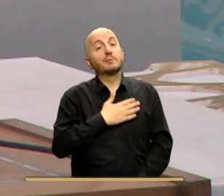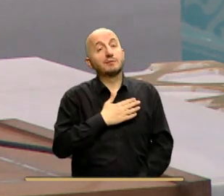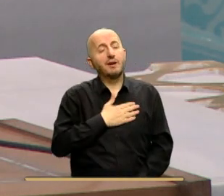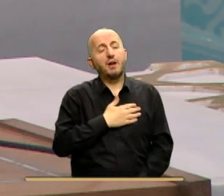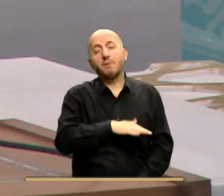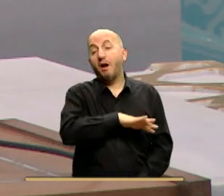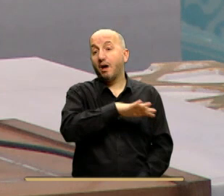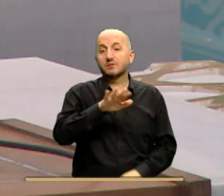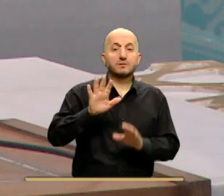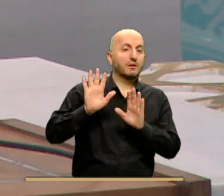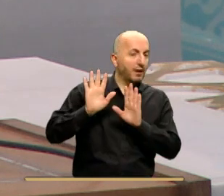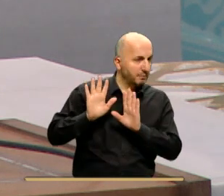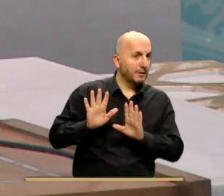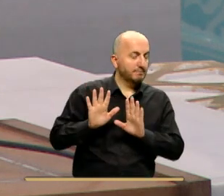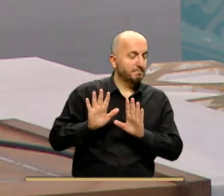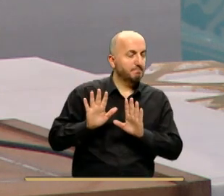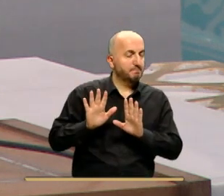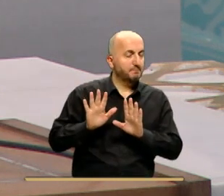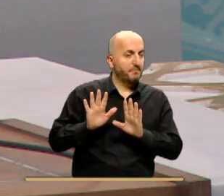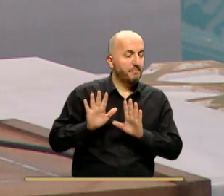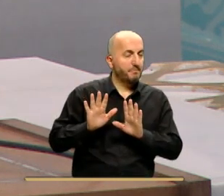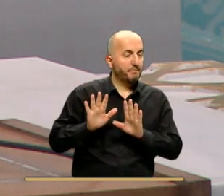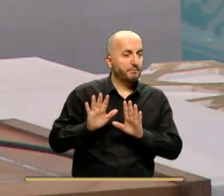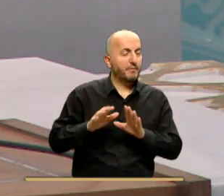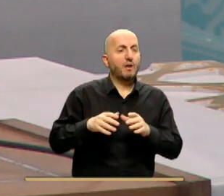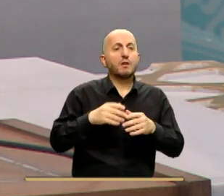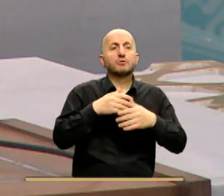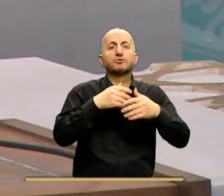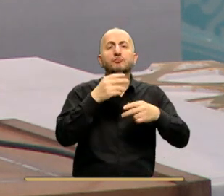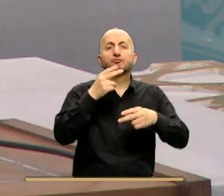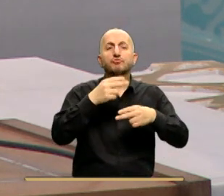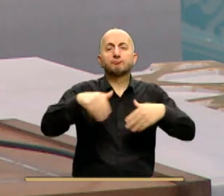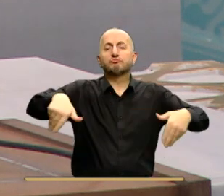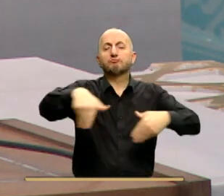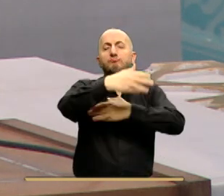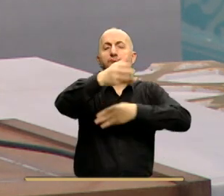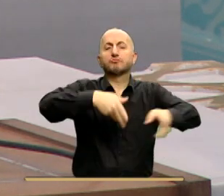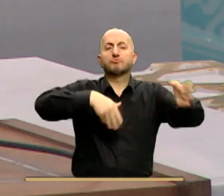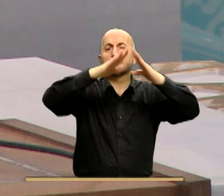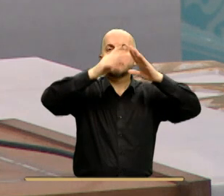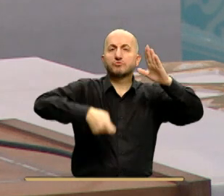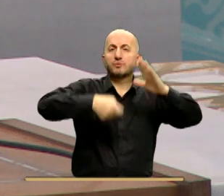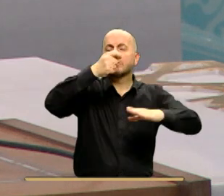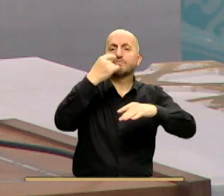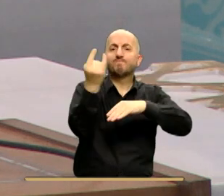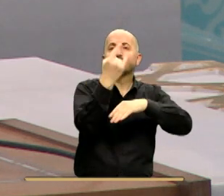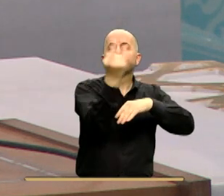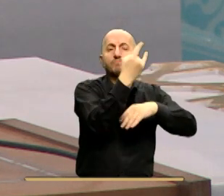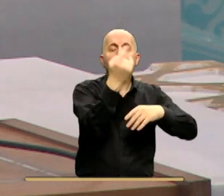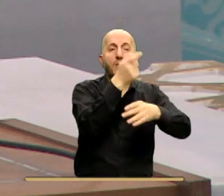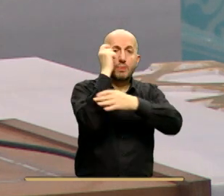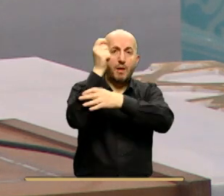her şeye rağmen ne yaptı? Panayır panayır, çadır çadır dolaştı